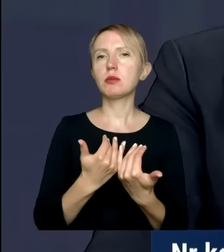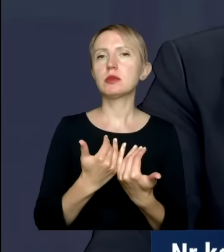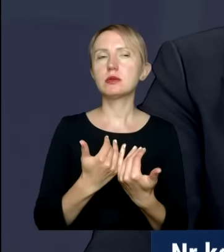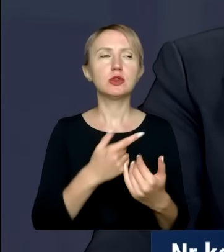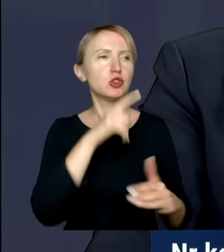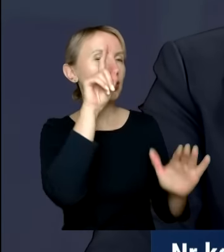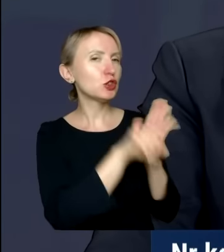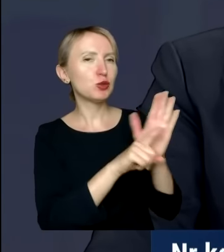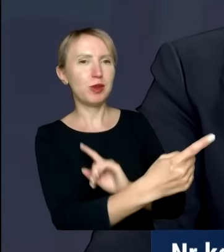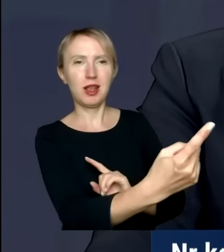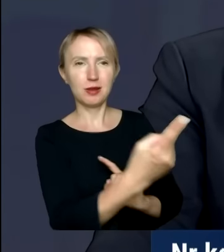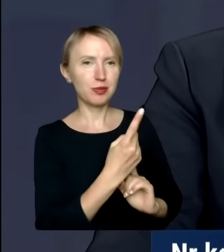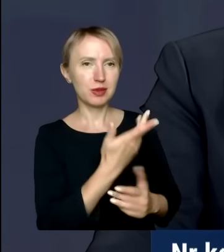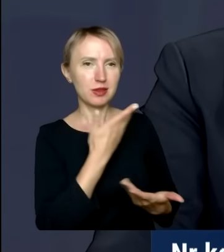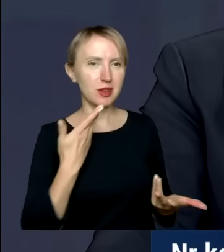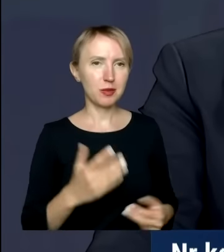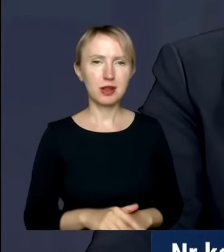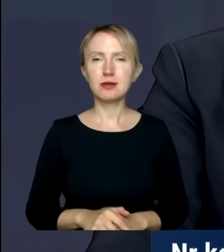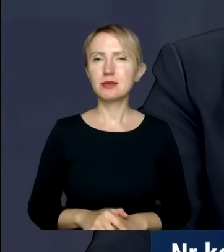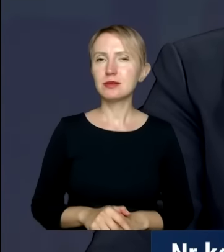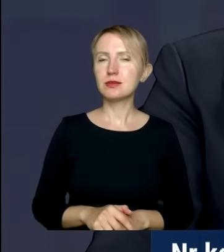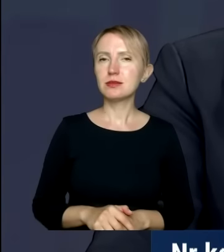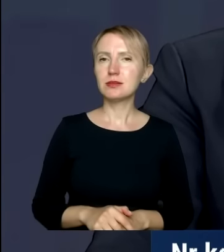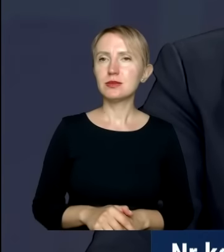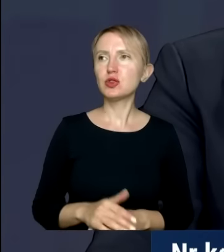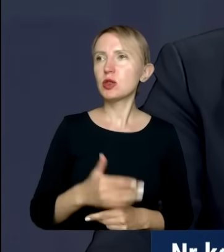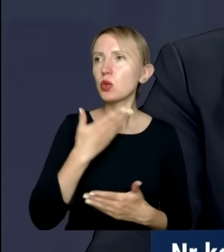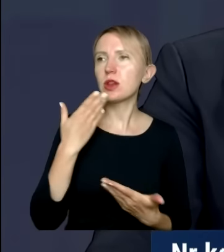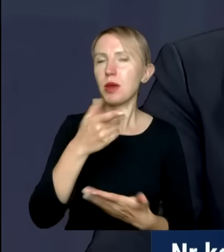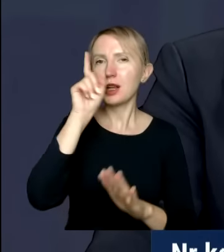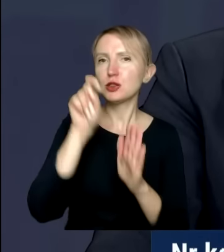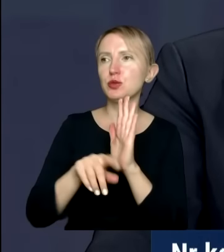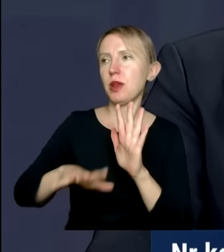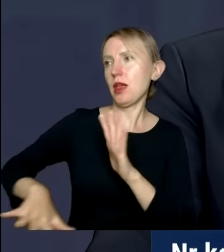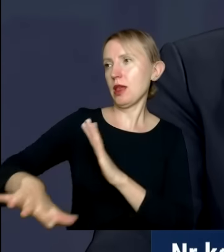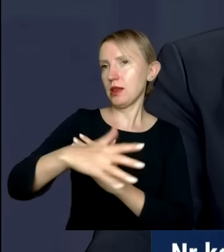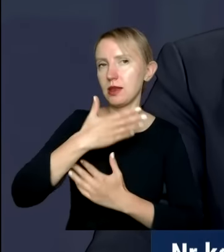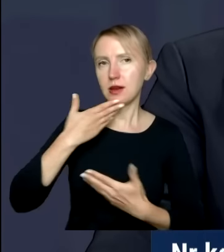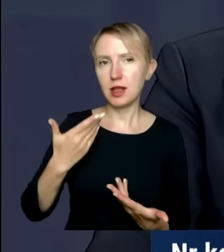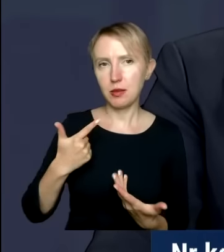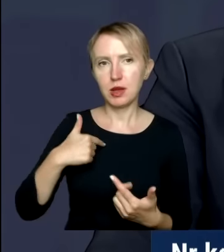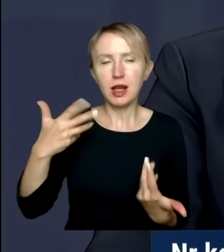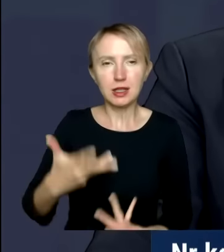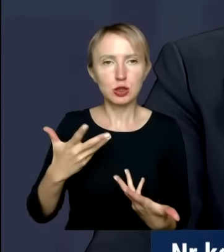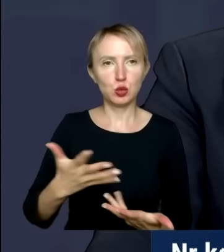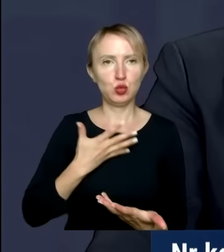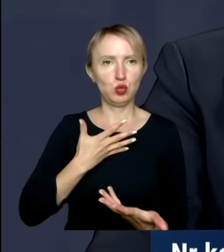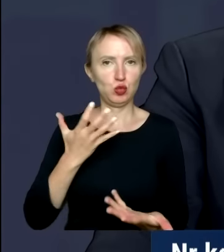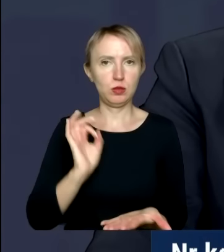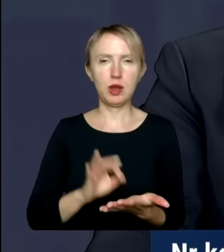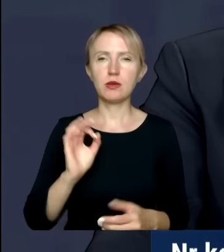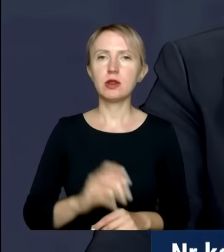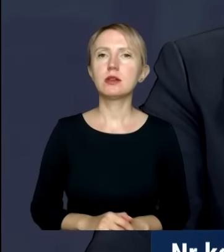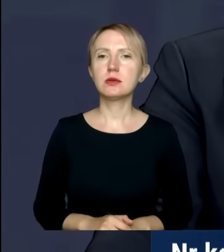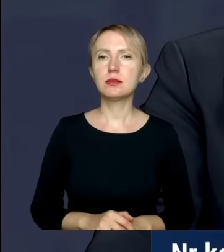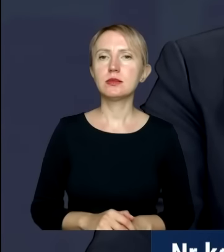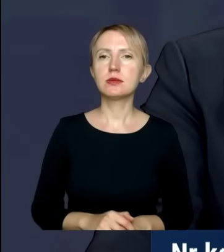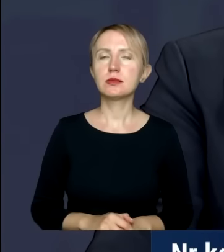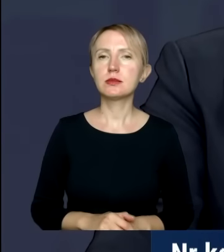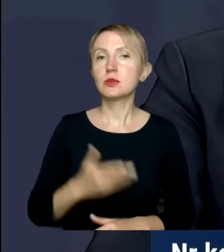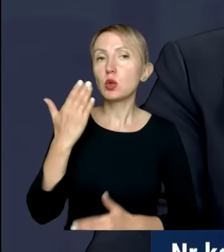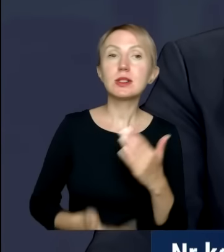że w moim otoczeniu nie znajduje się jakikolwiek szpiek no no to to jest trochę jakaś porażka i Zastanawiam się tylko czy ja nie wiem